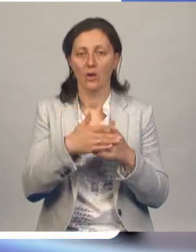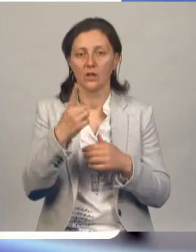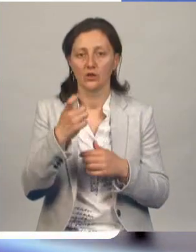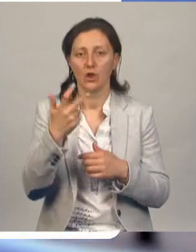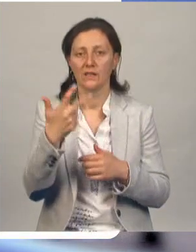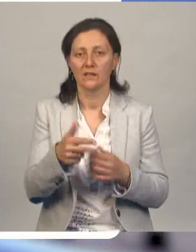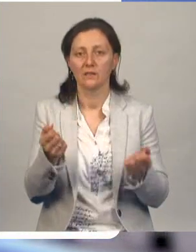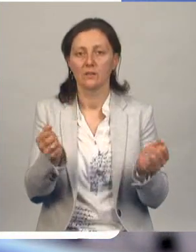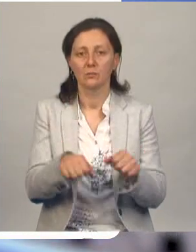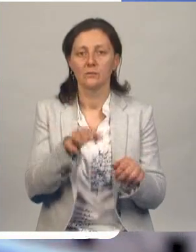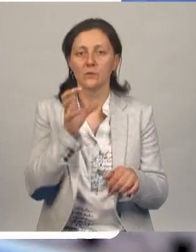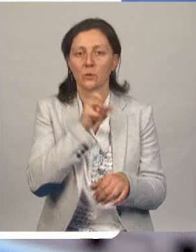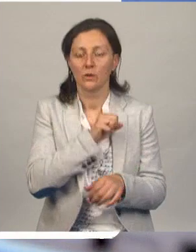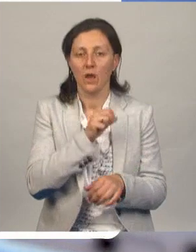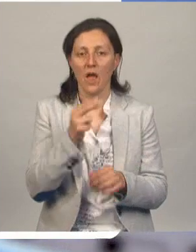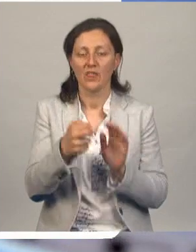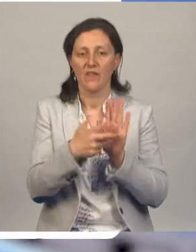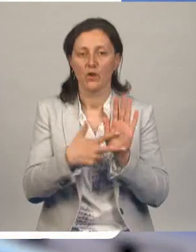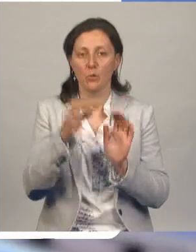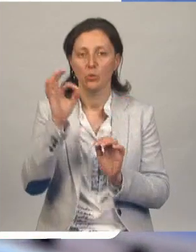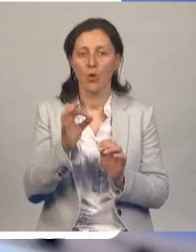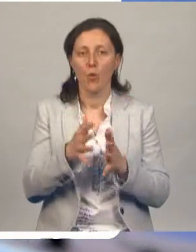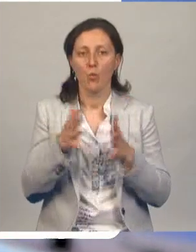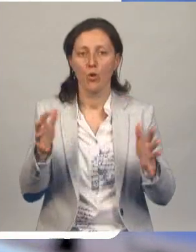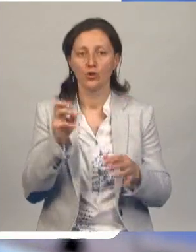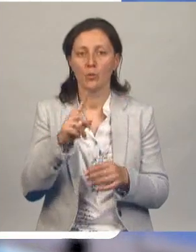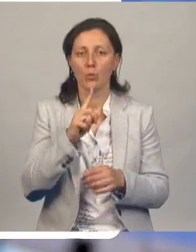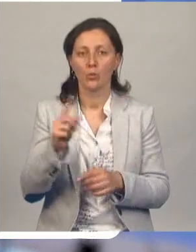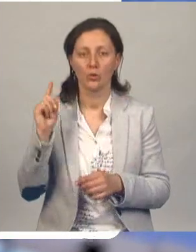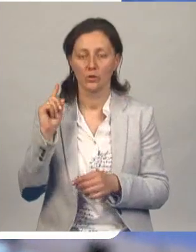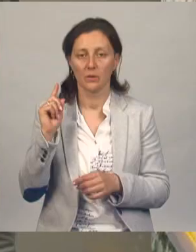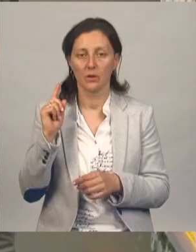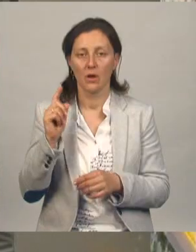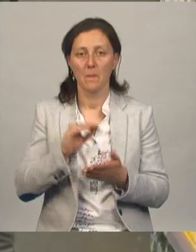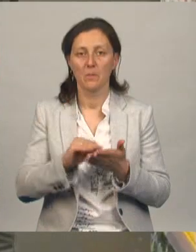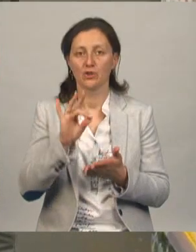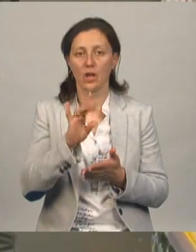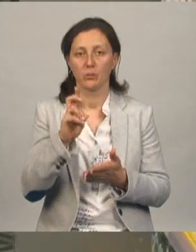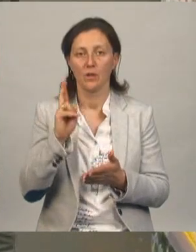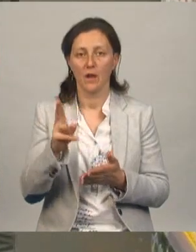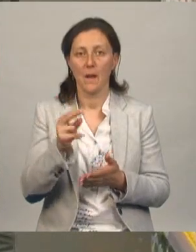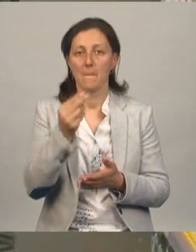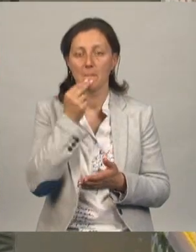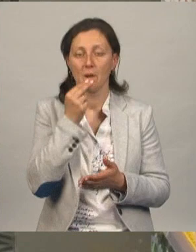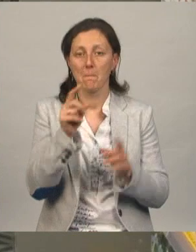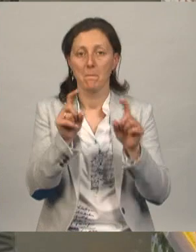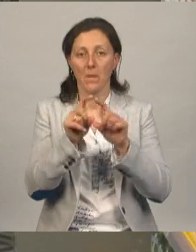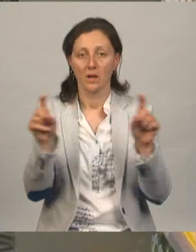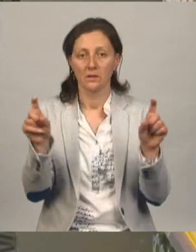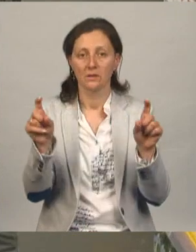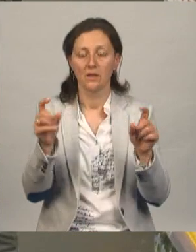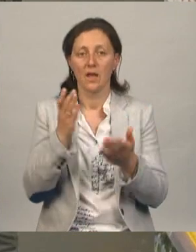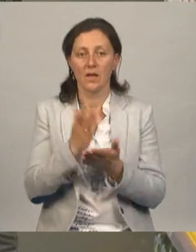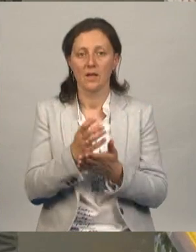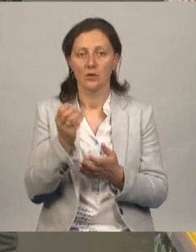хищений это на 18 процентов больше чем было годом ранее пишет рбк в продовольственных магазинах отмечается еще